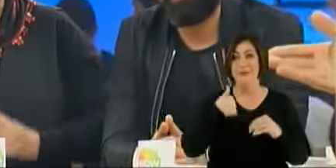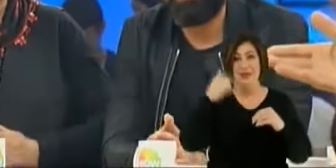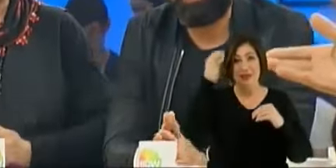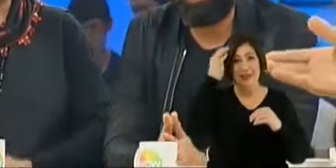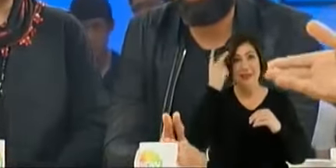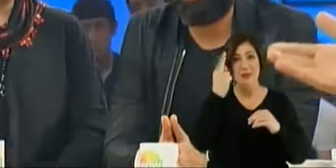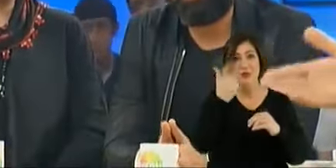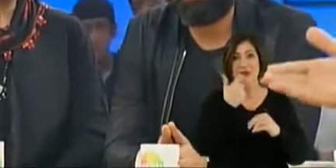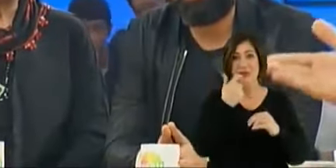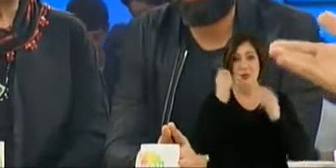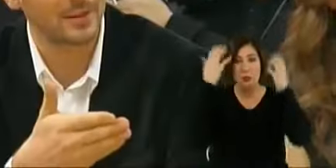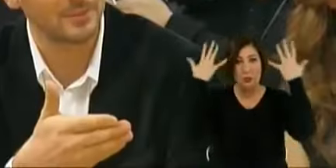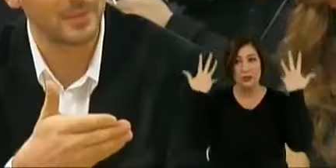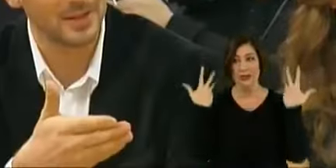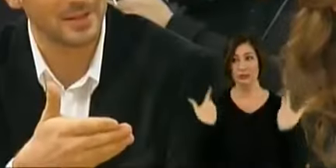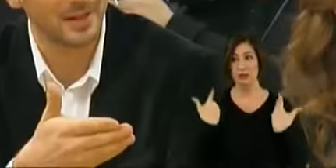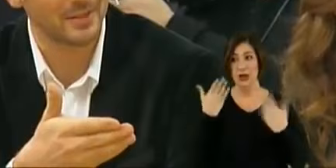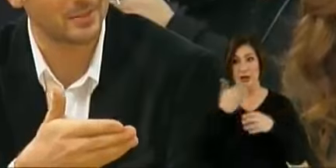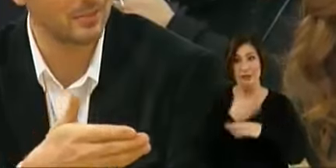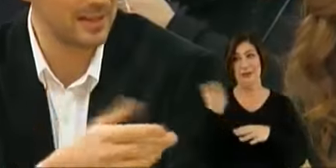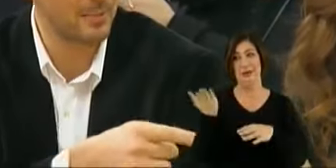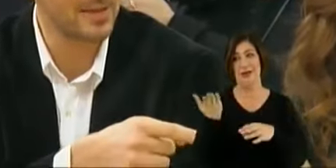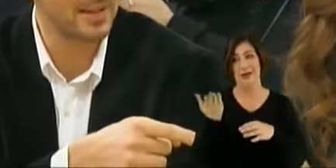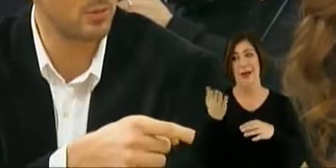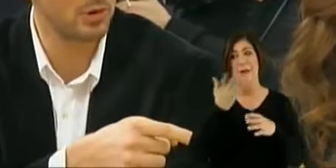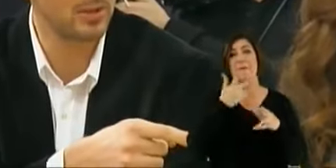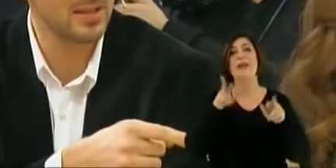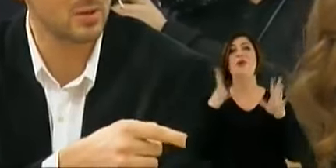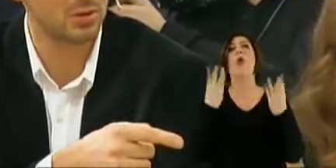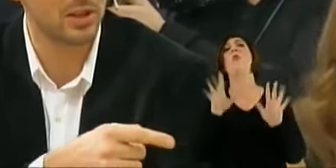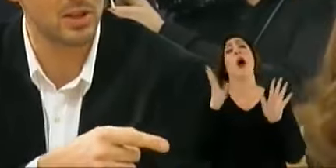Peki. Benim de saçlarım 2,5 seneden beri uzatılmış bir haldeydi aslında yani. Belki benzetemiyorum.